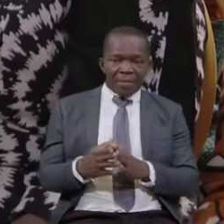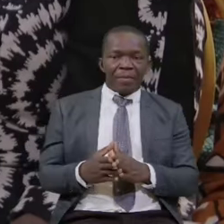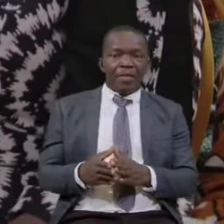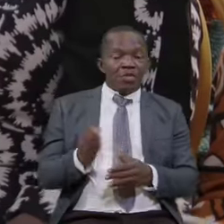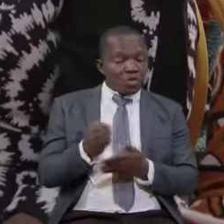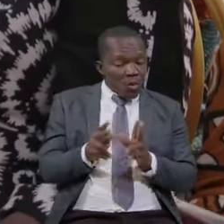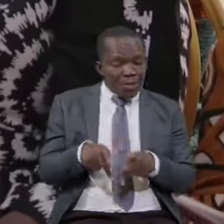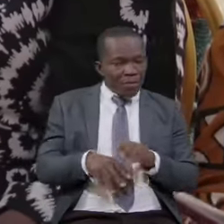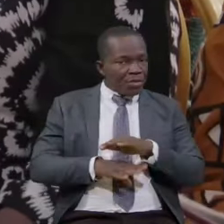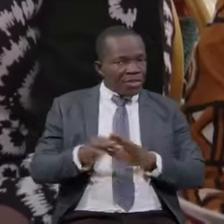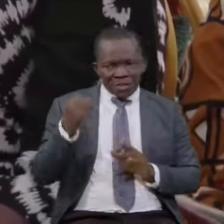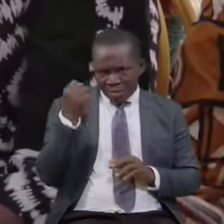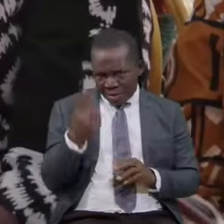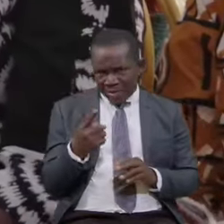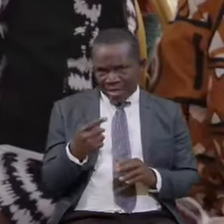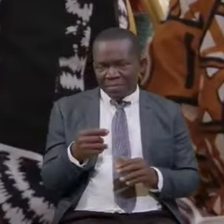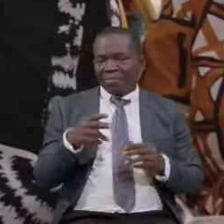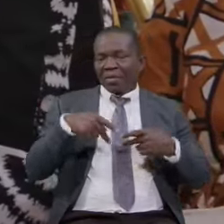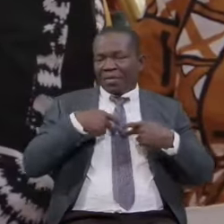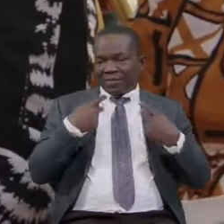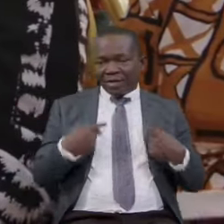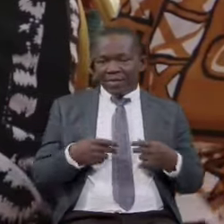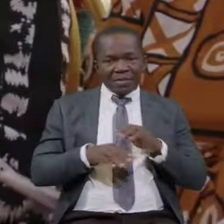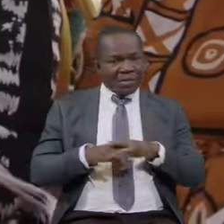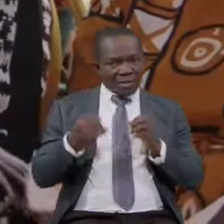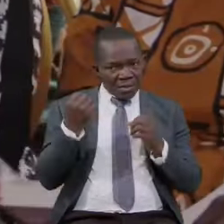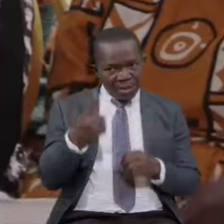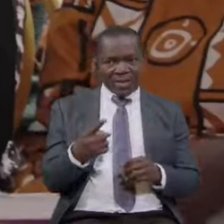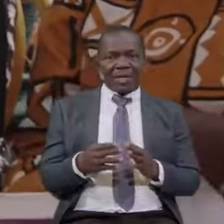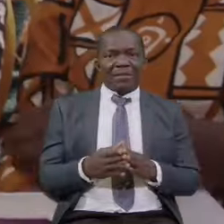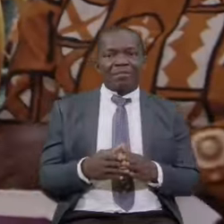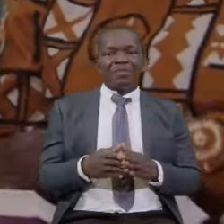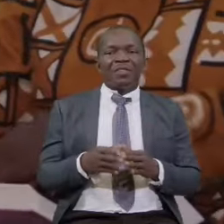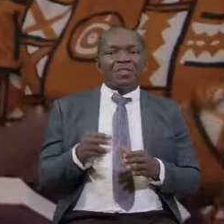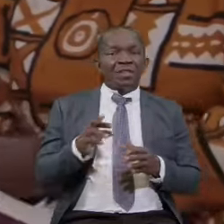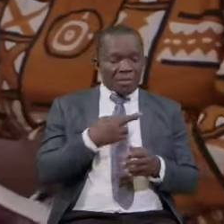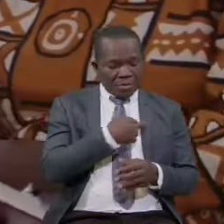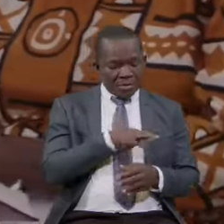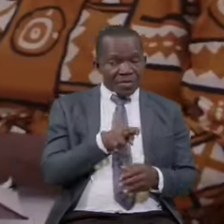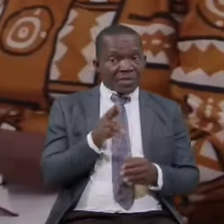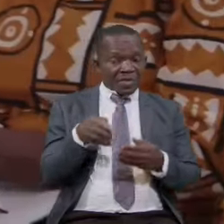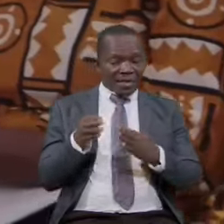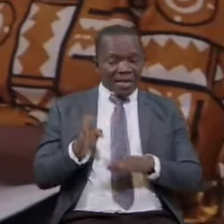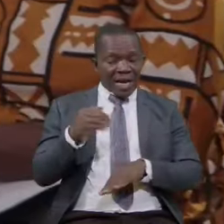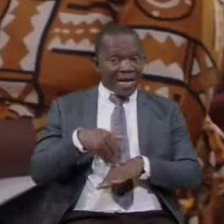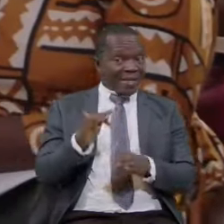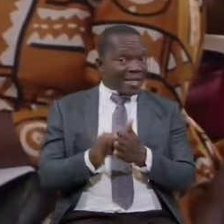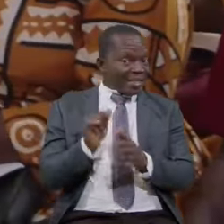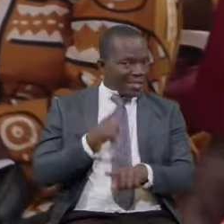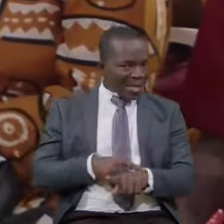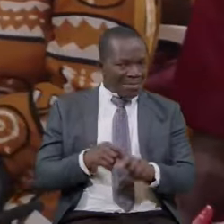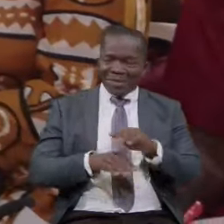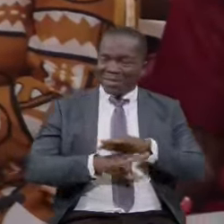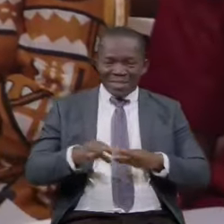pharisiens n'avaient pas compris les saduéens n'avaient pas compris les leaders religieux d'Israël n'avaient pas compris Nicodème n'avait pas